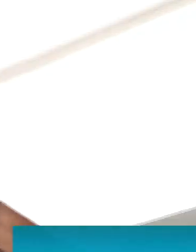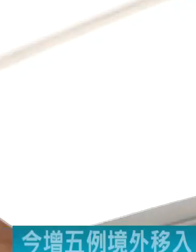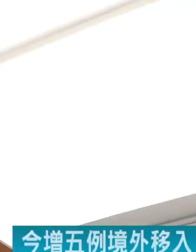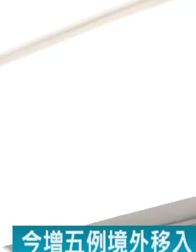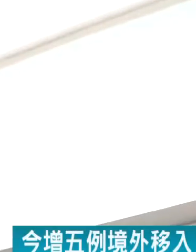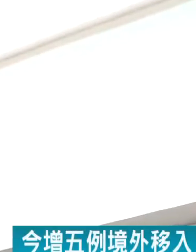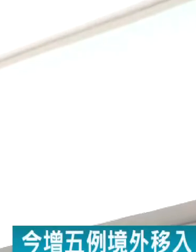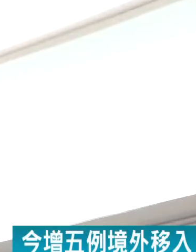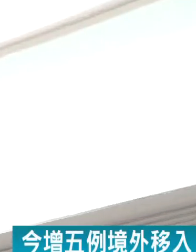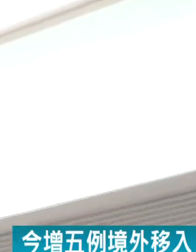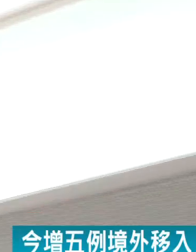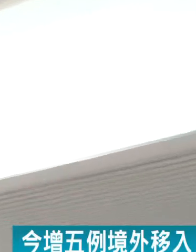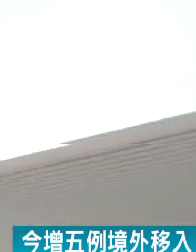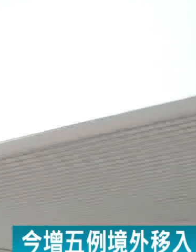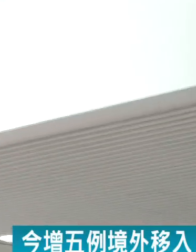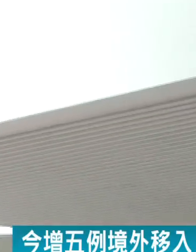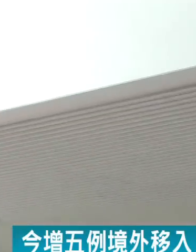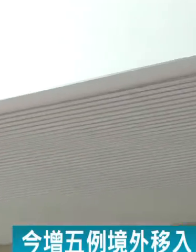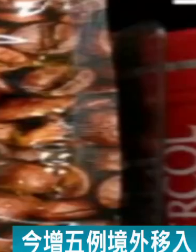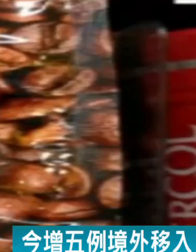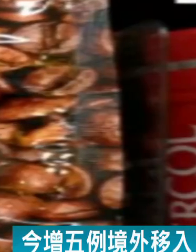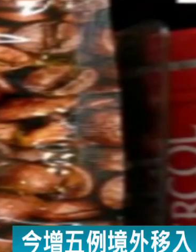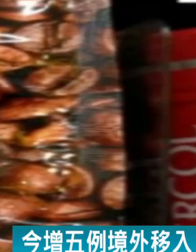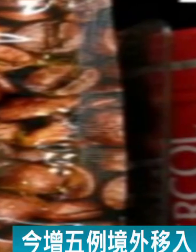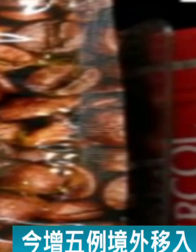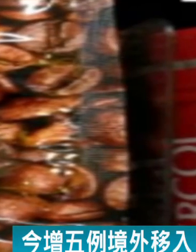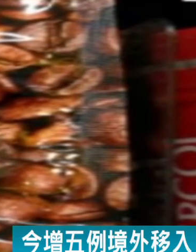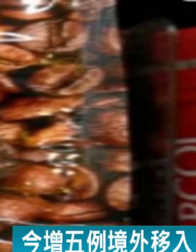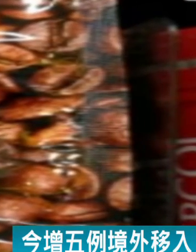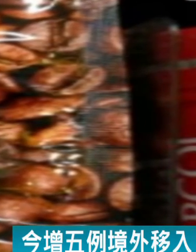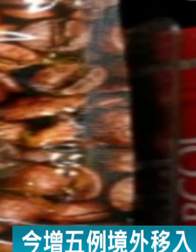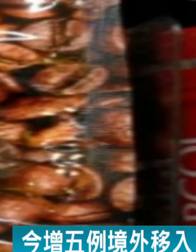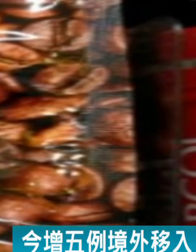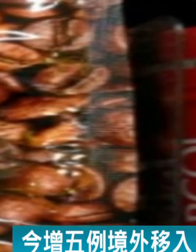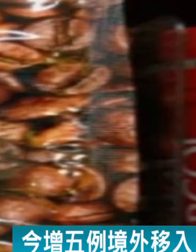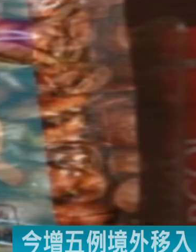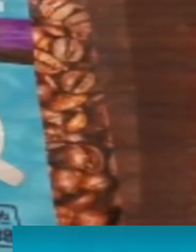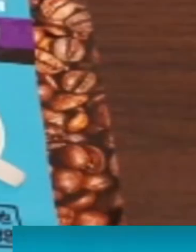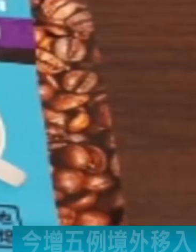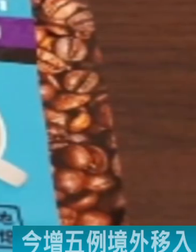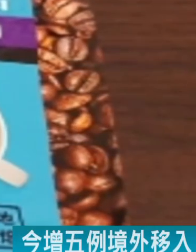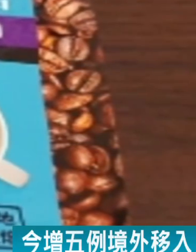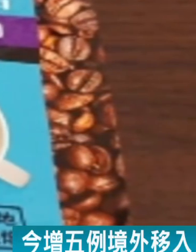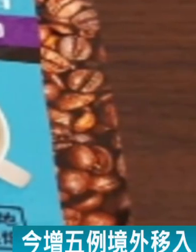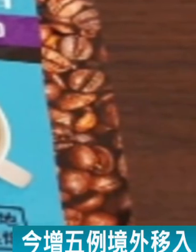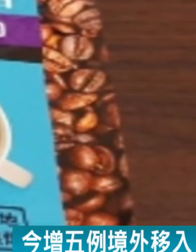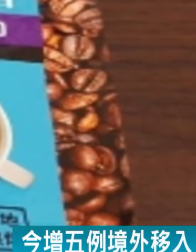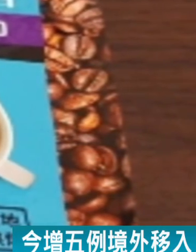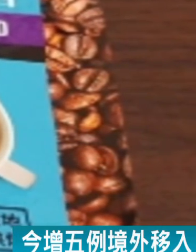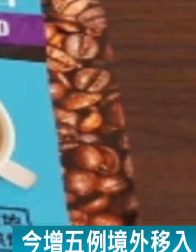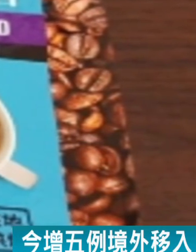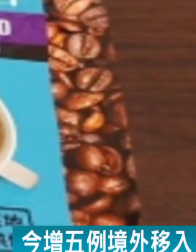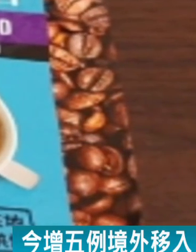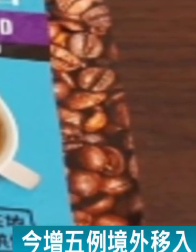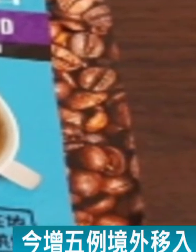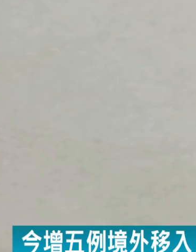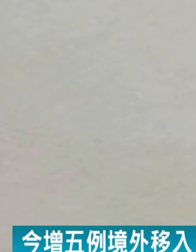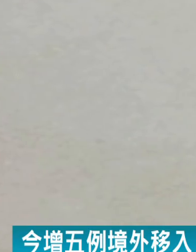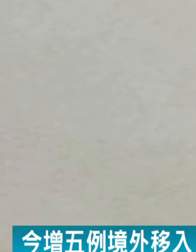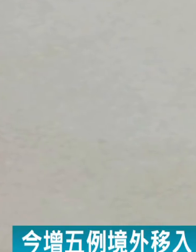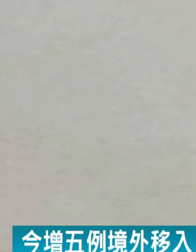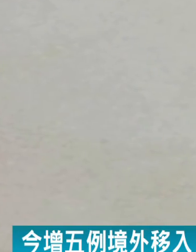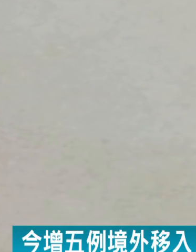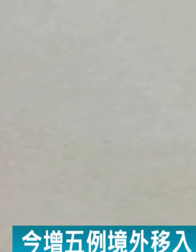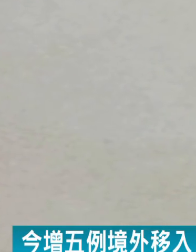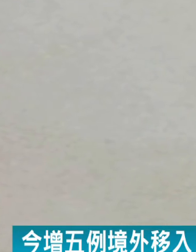下楼，他是西雅图咖啡创办人刘增祥，日前遭网络媒体踢爆标榜100%阿拉比卡咖啡豆混入其他豆种，